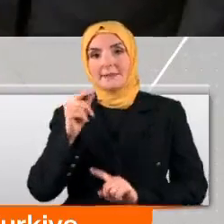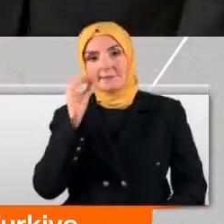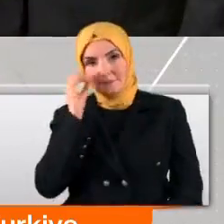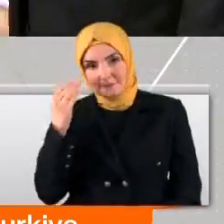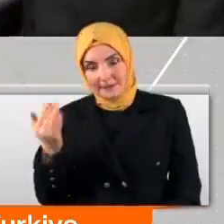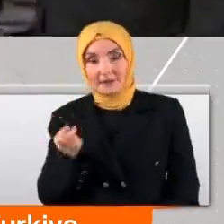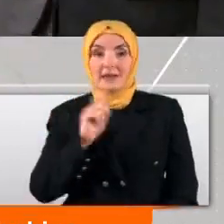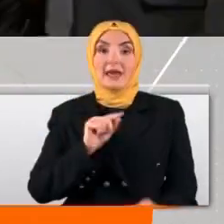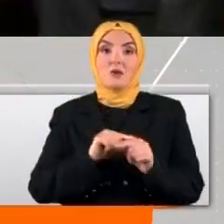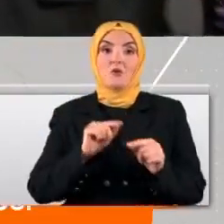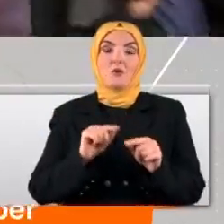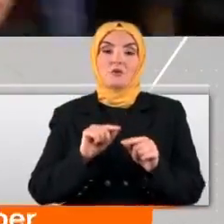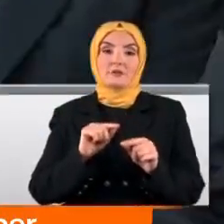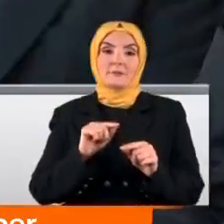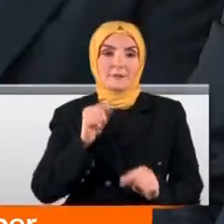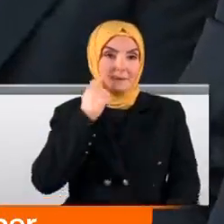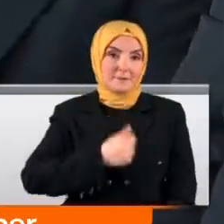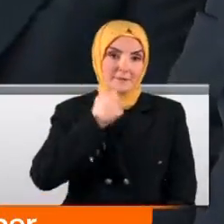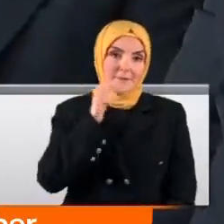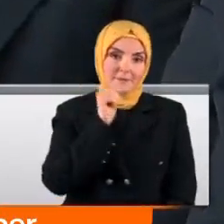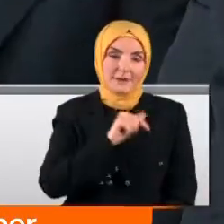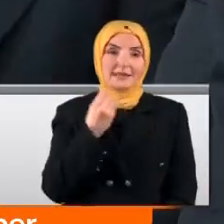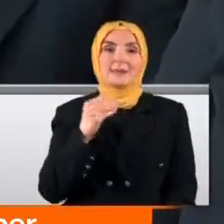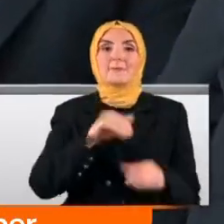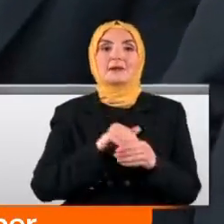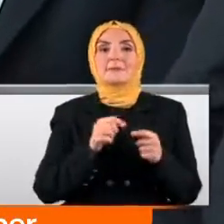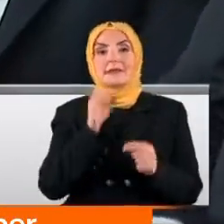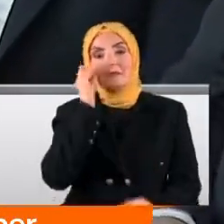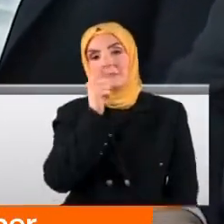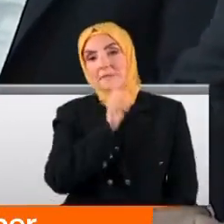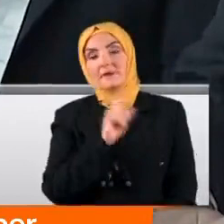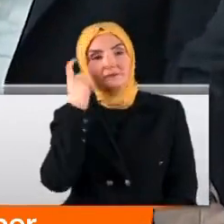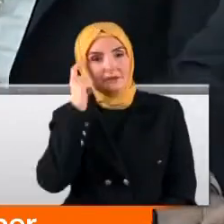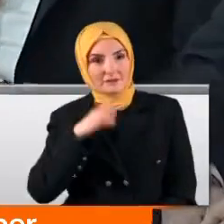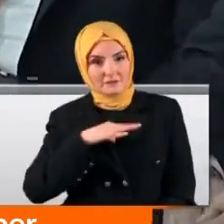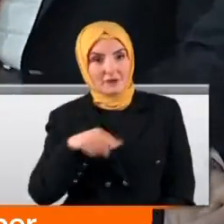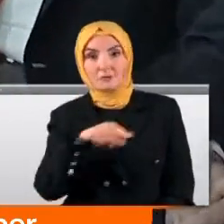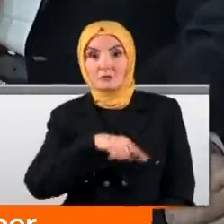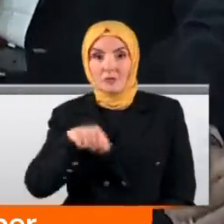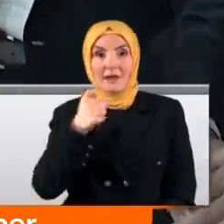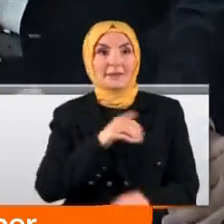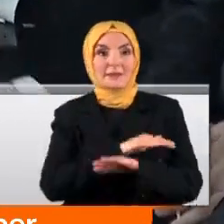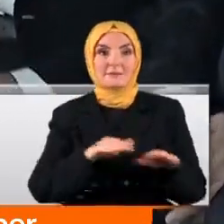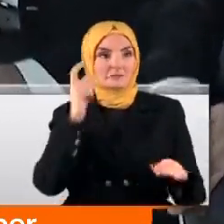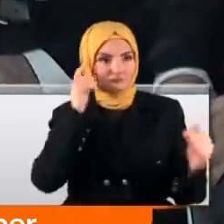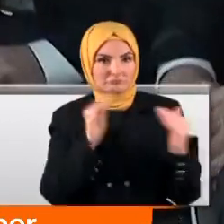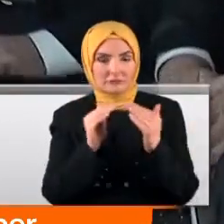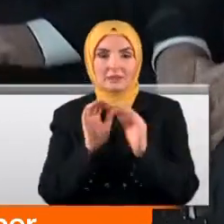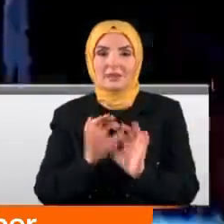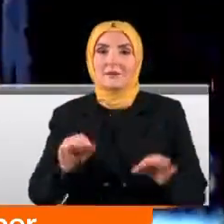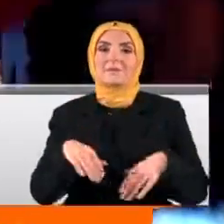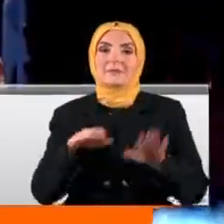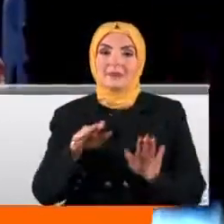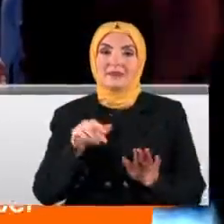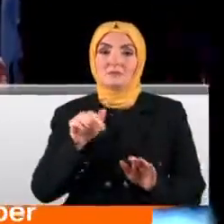verileceği konuşuluyor. Tabii bu isimlerin altılı masadan tam mutabakat almadığı ve isimler üzerinden yeni krizlerin kapıda olduğu